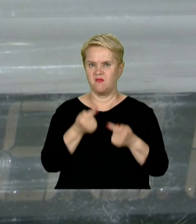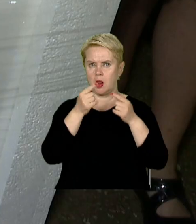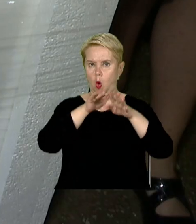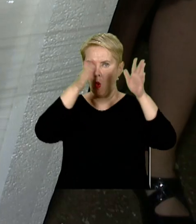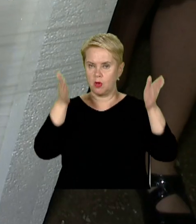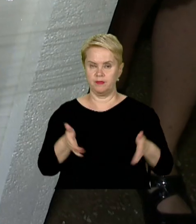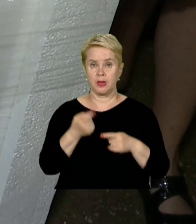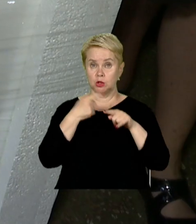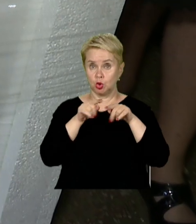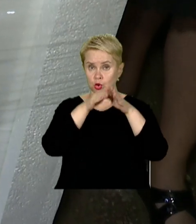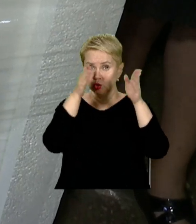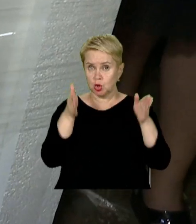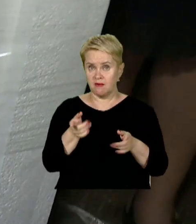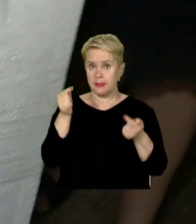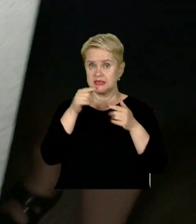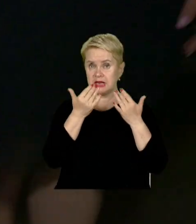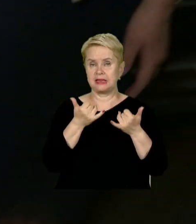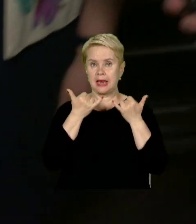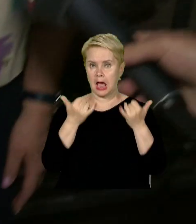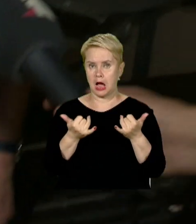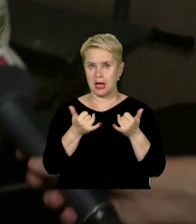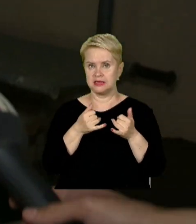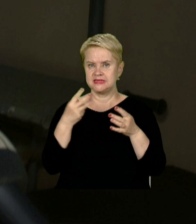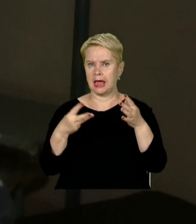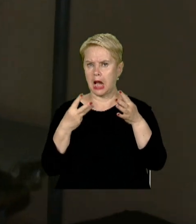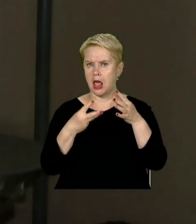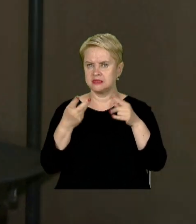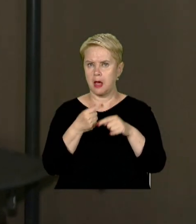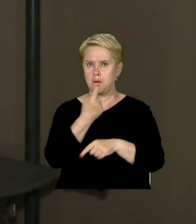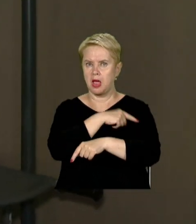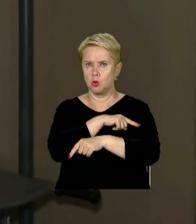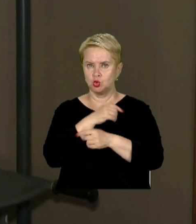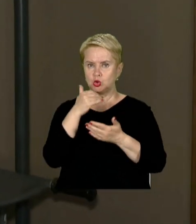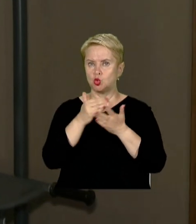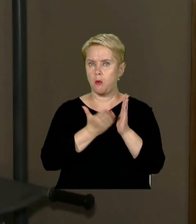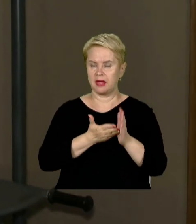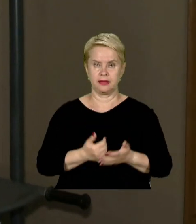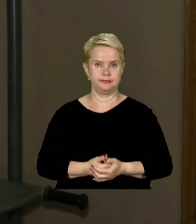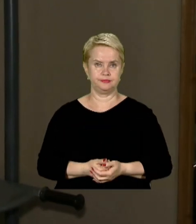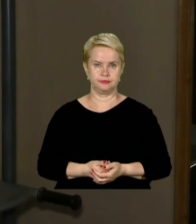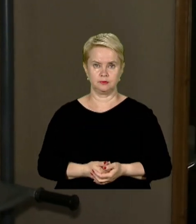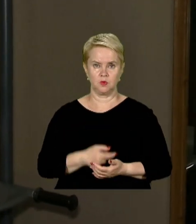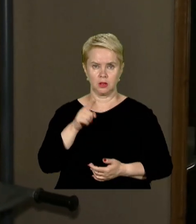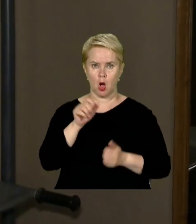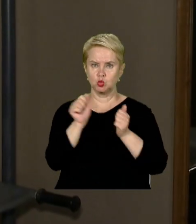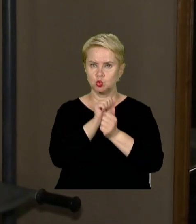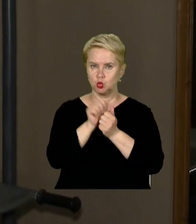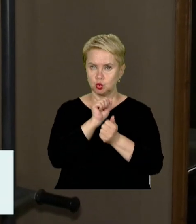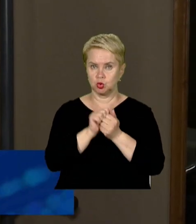об'єму. Це шафа предназначена для стерилізації медичного інструментарію та